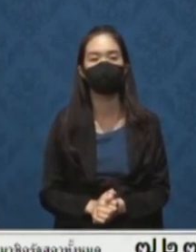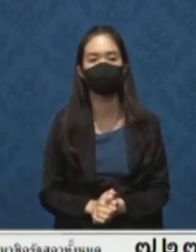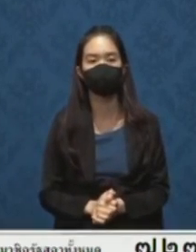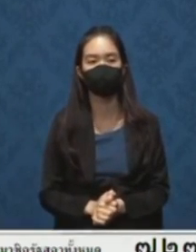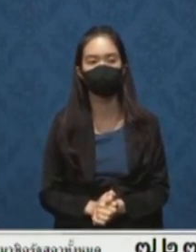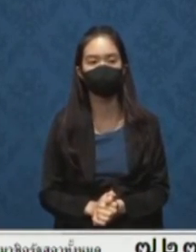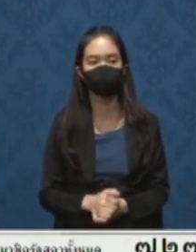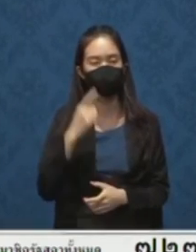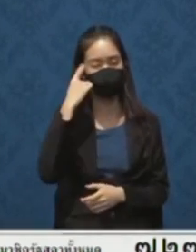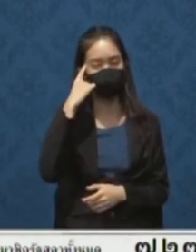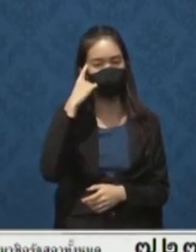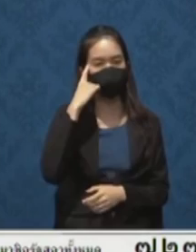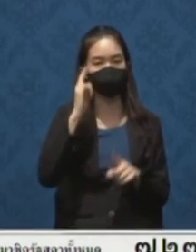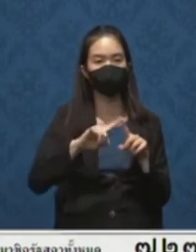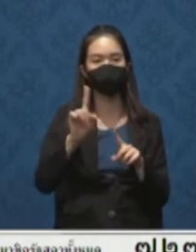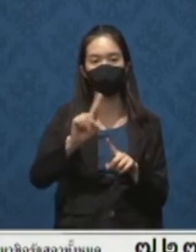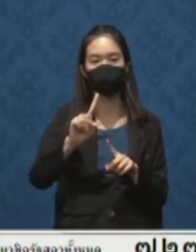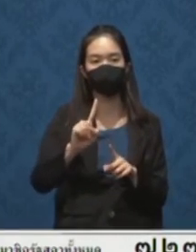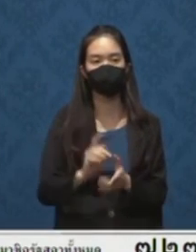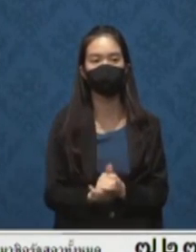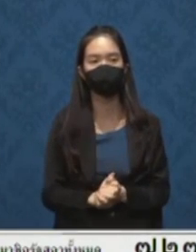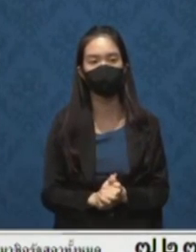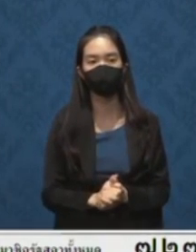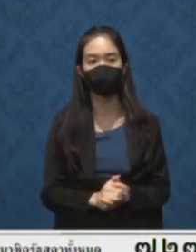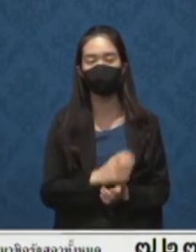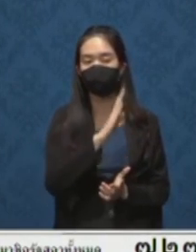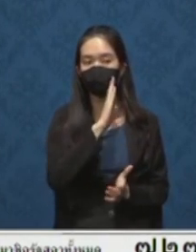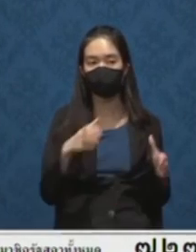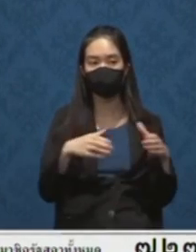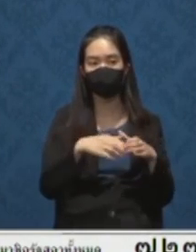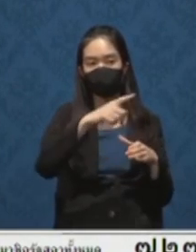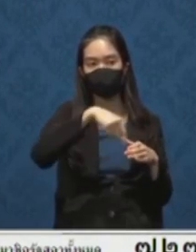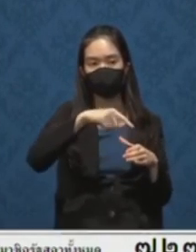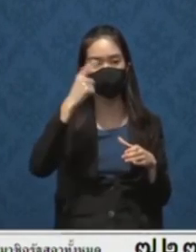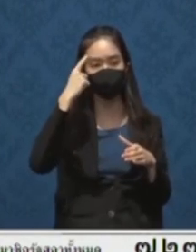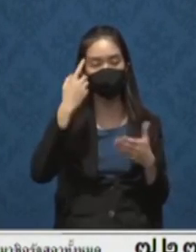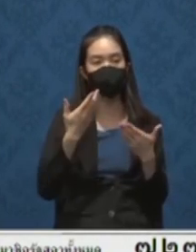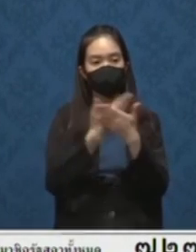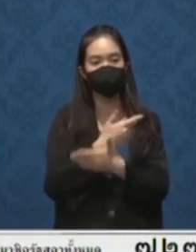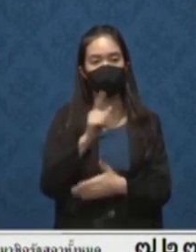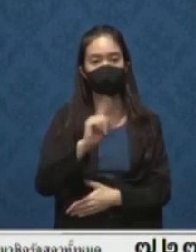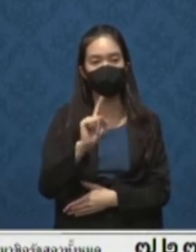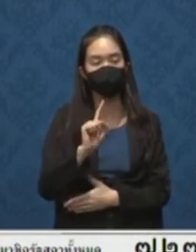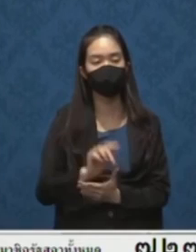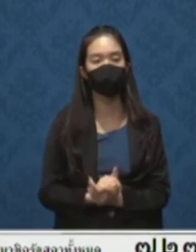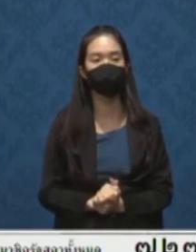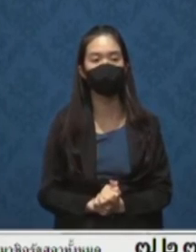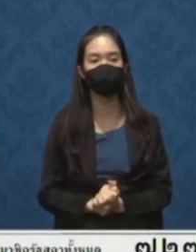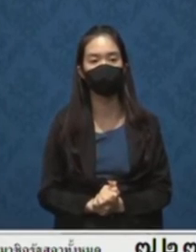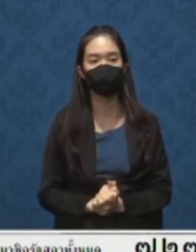ชุดความคิดหนึ่งที่หลงการเปลี่ยนแรงเกิดขนมาก็คือมีความเหนว่า